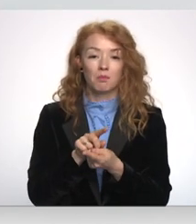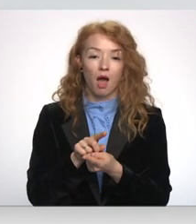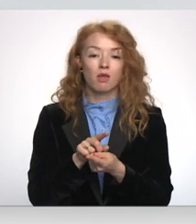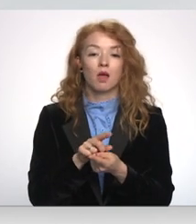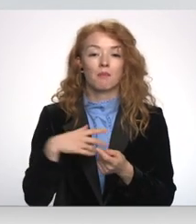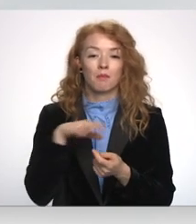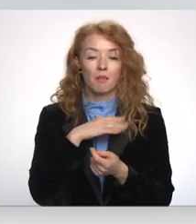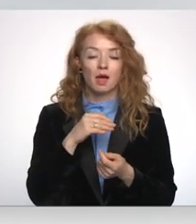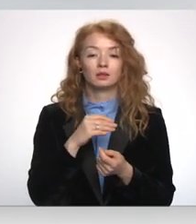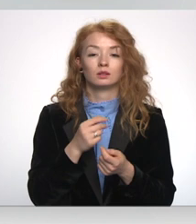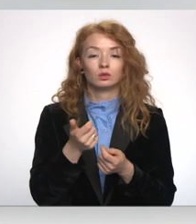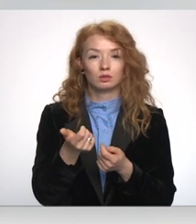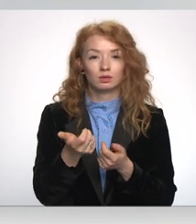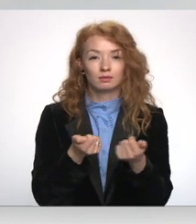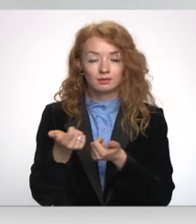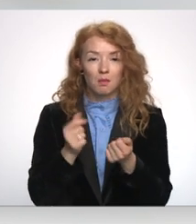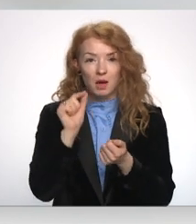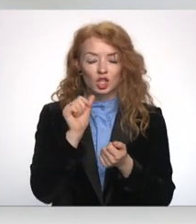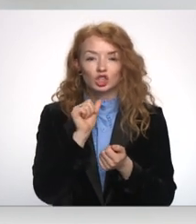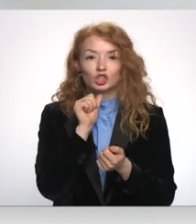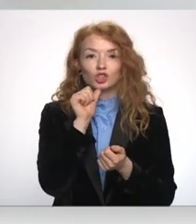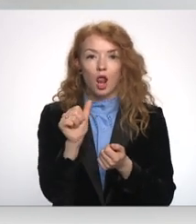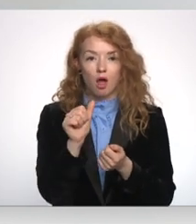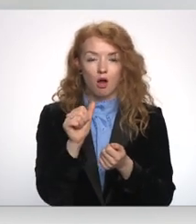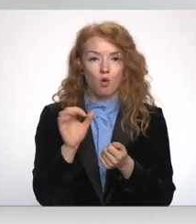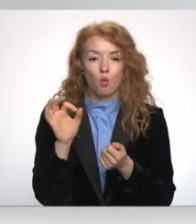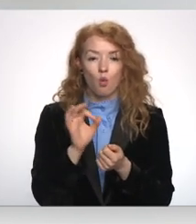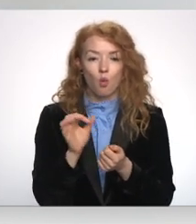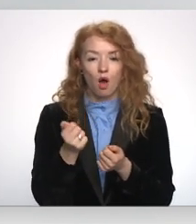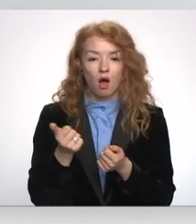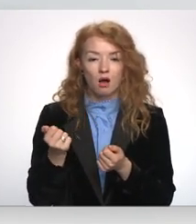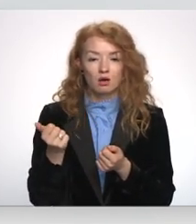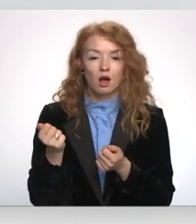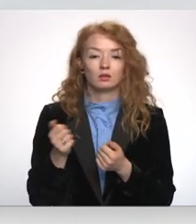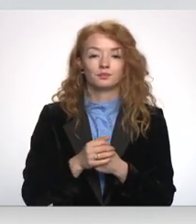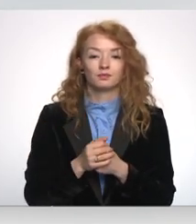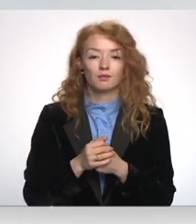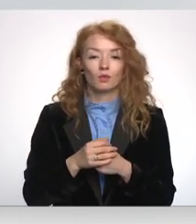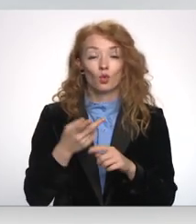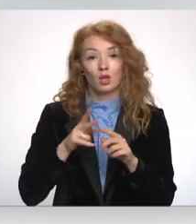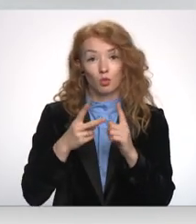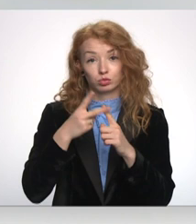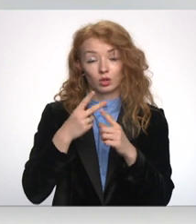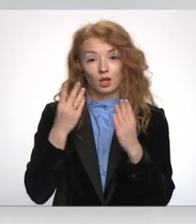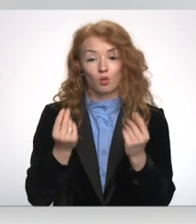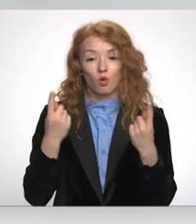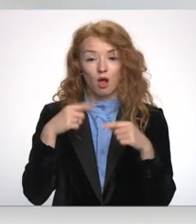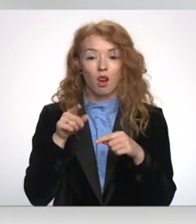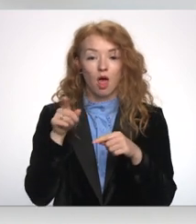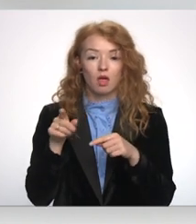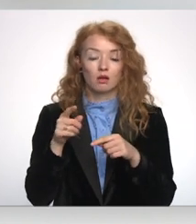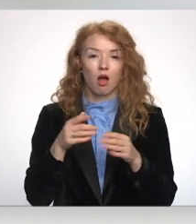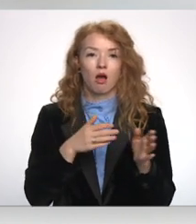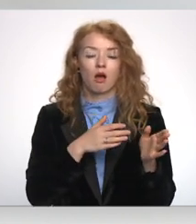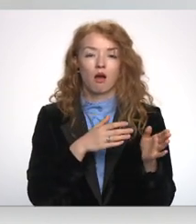Nu, lasam drusku pazaļākas ogas, ja, teiksim, kuras teiksim, tad pusotra dienu laikā nogatavinām viņu